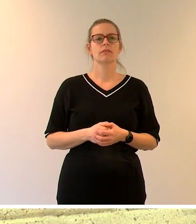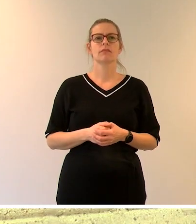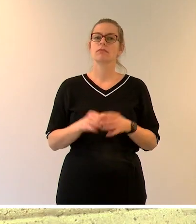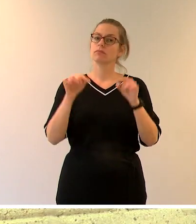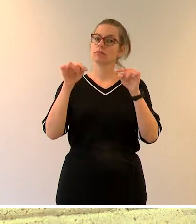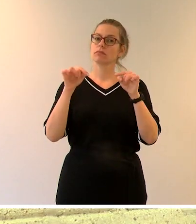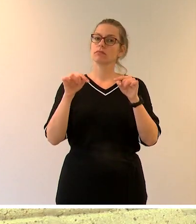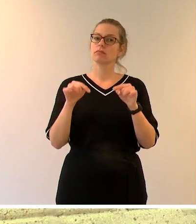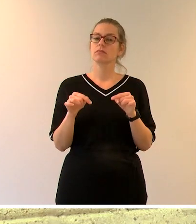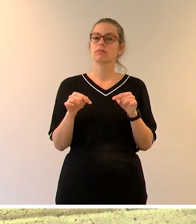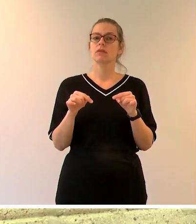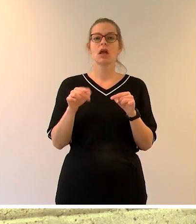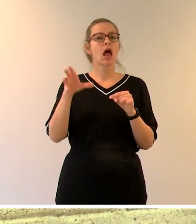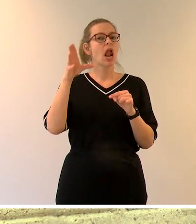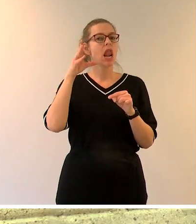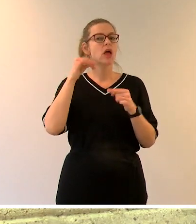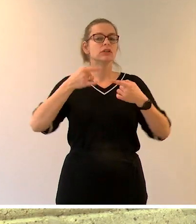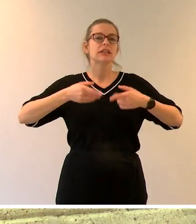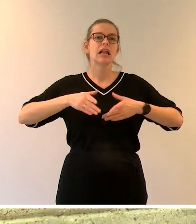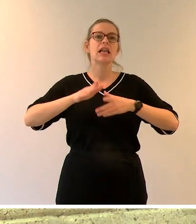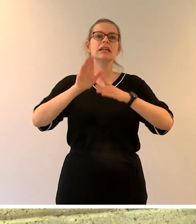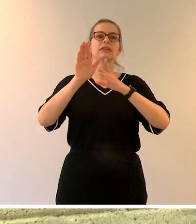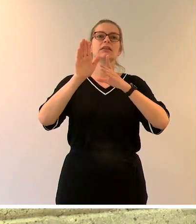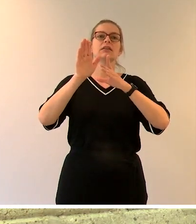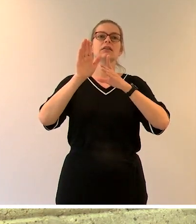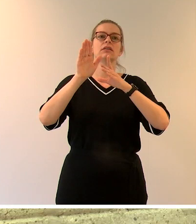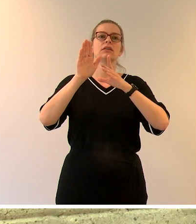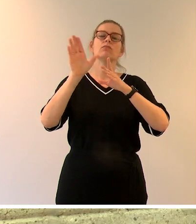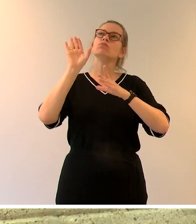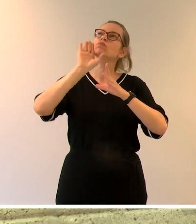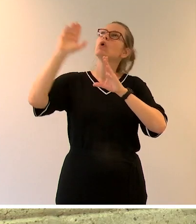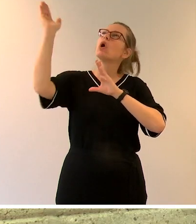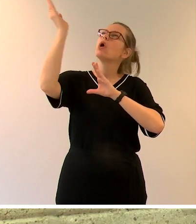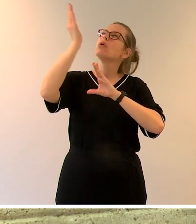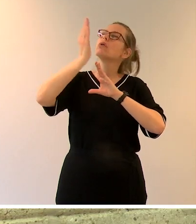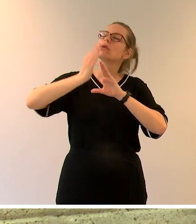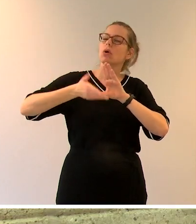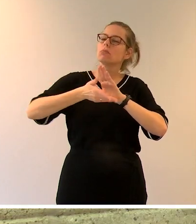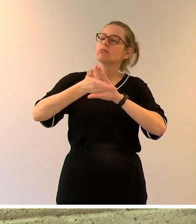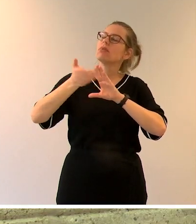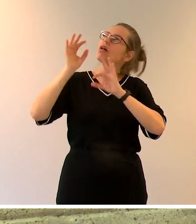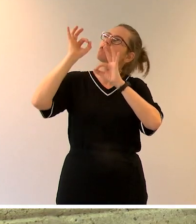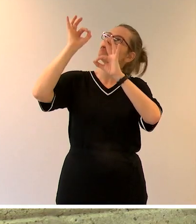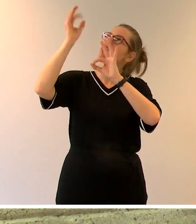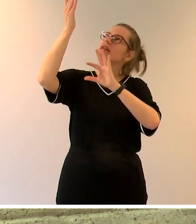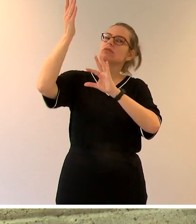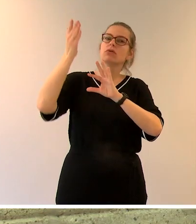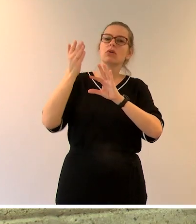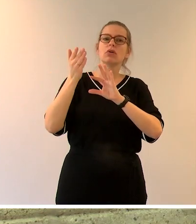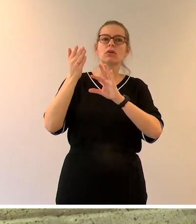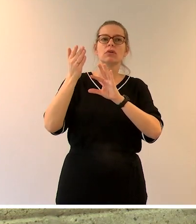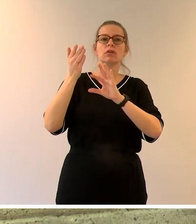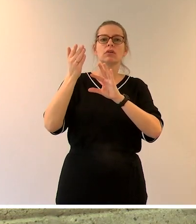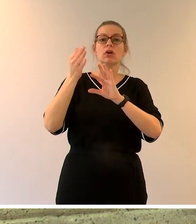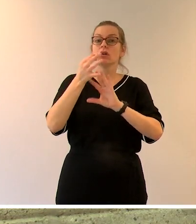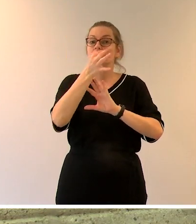Laten we luisteren naar het lied O Come All Ye Faithful. En als u thuis